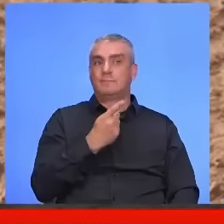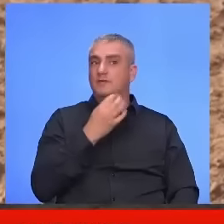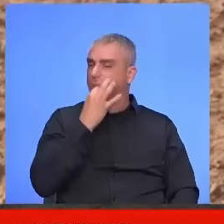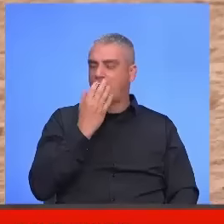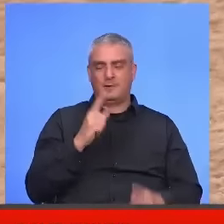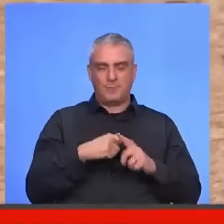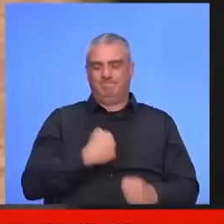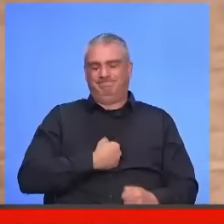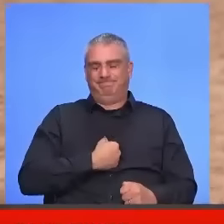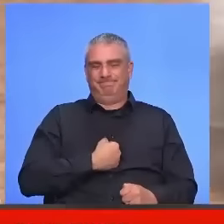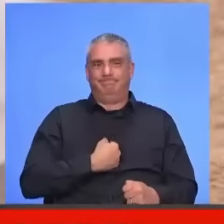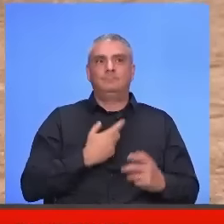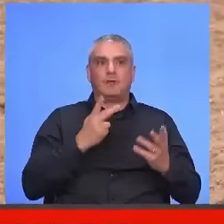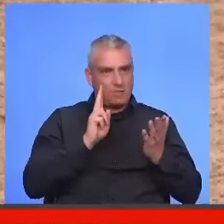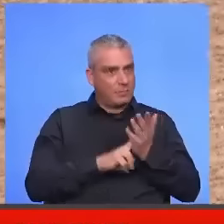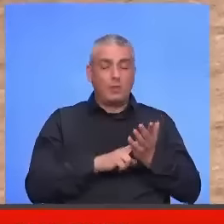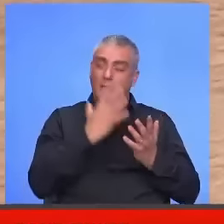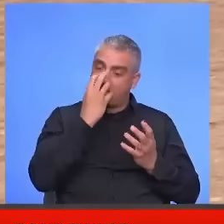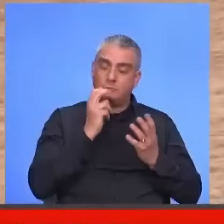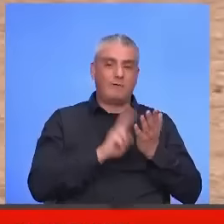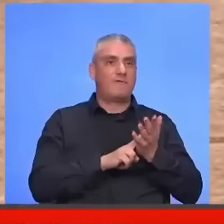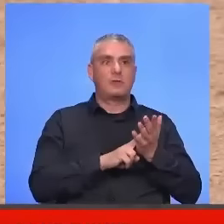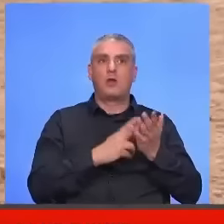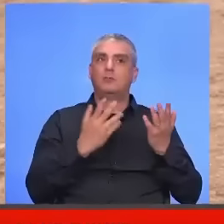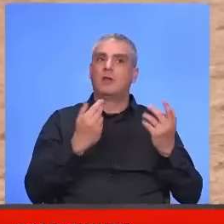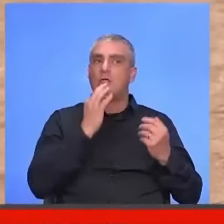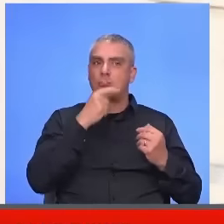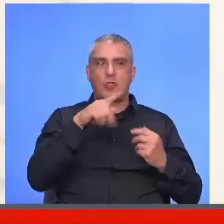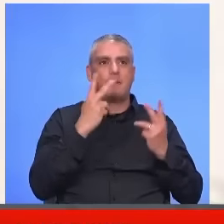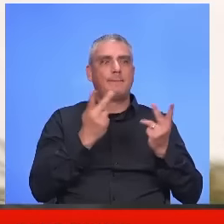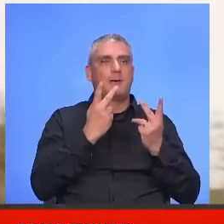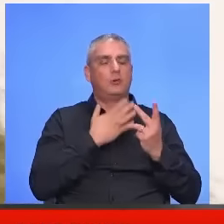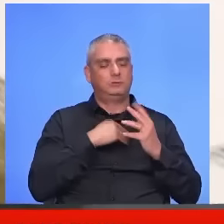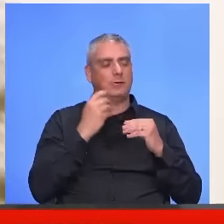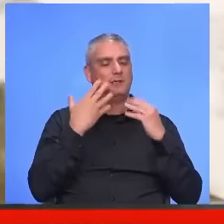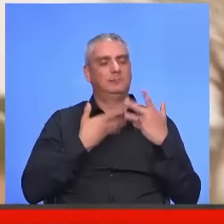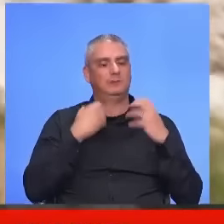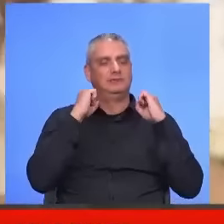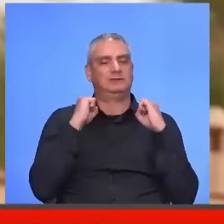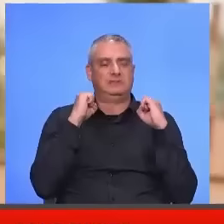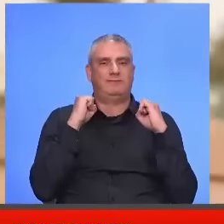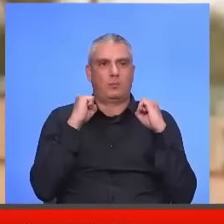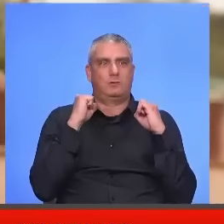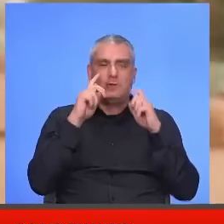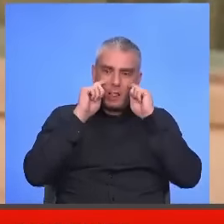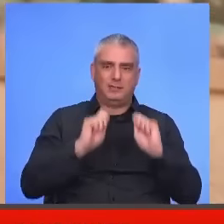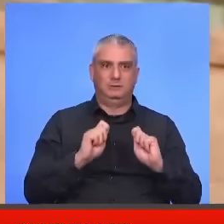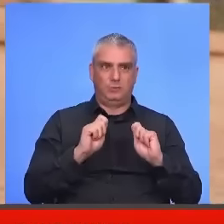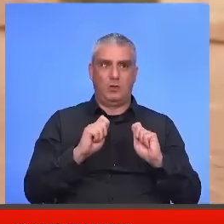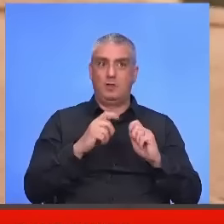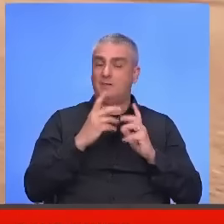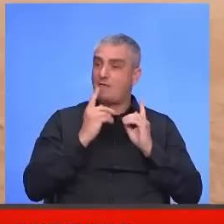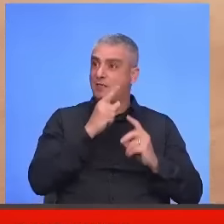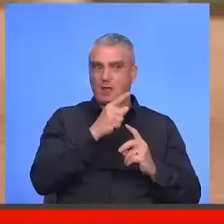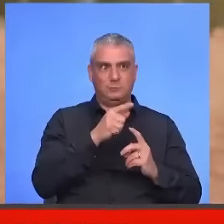שידרוף בבטן, אבל היא נכונה והיא עצובה ונכונה. כלומר, הנוער הזה מחפש איזשהו אי של יציבות לסמוך עליו. למסע הזה,